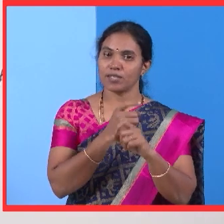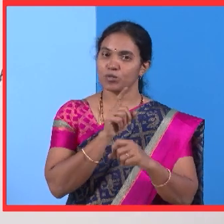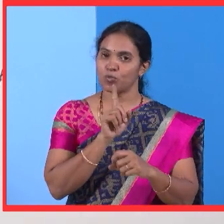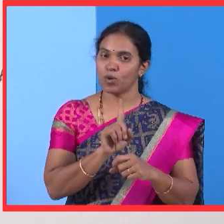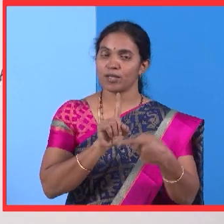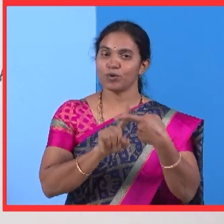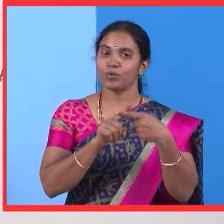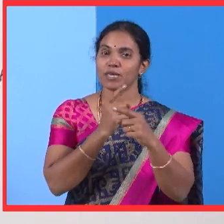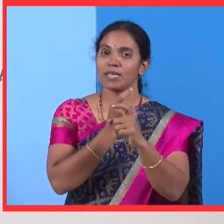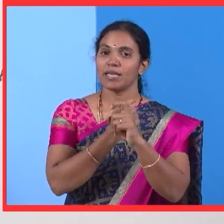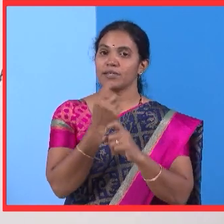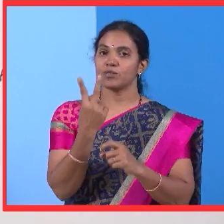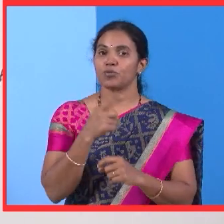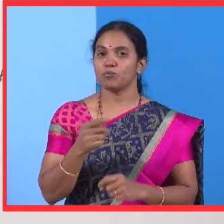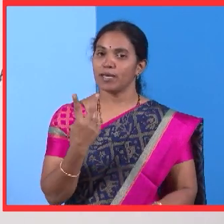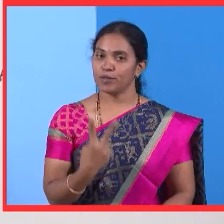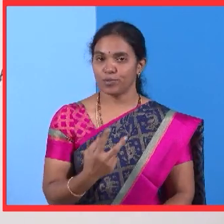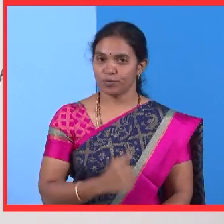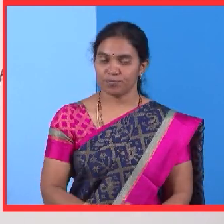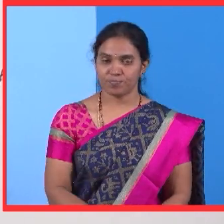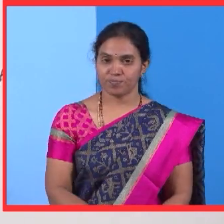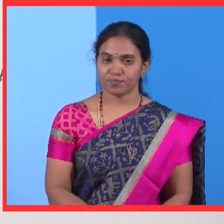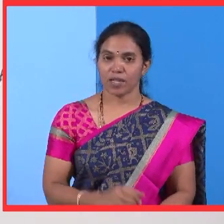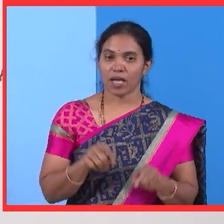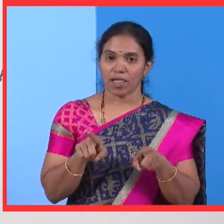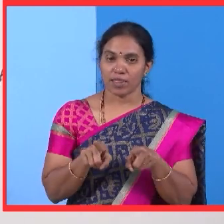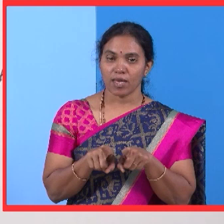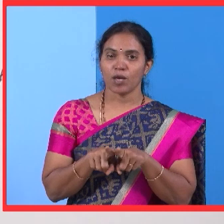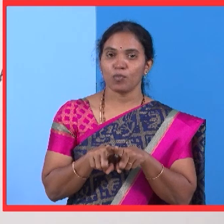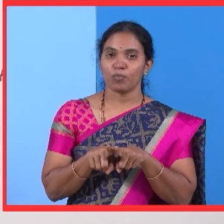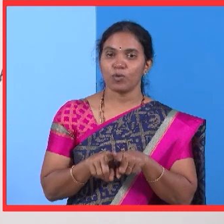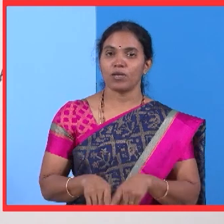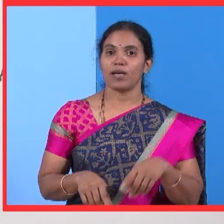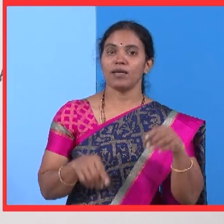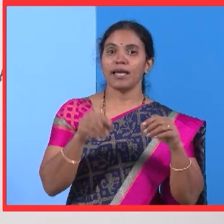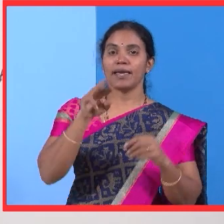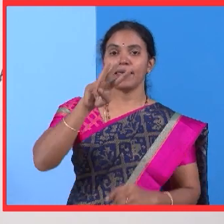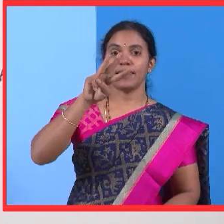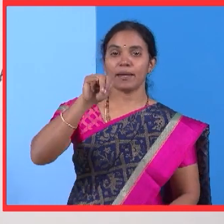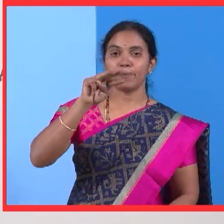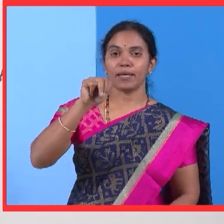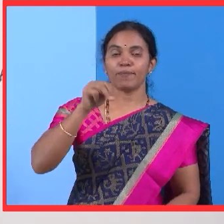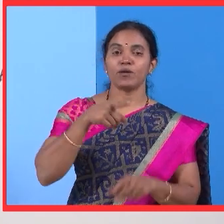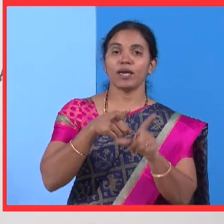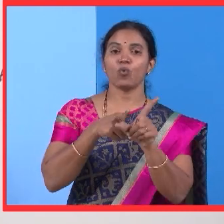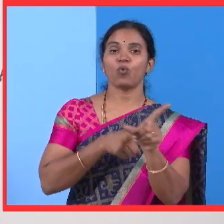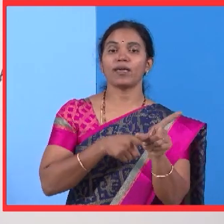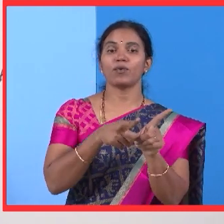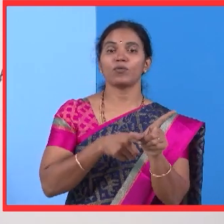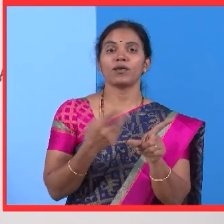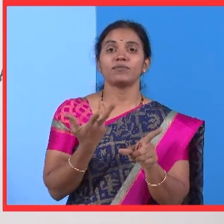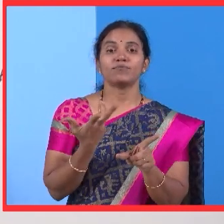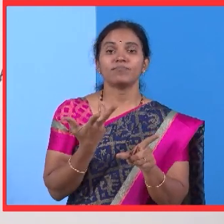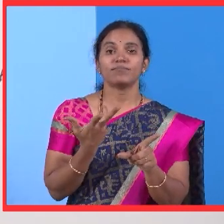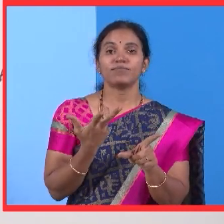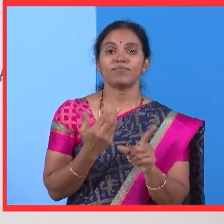மாதிரி m என்ற புள்ளியினுடைய y ஆய தொலைவு y ஆய தொலைவு அதாவது d என்ற புள்ளியினுடைய y ஆய